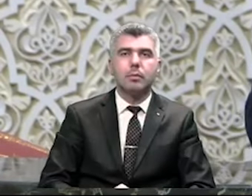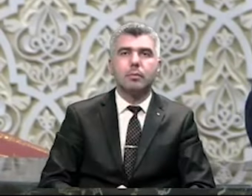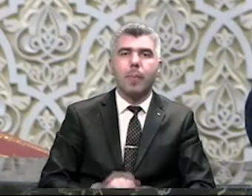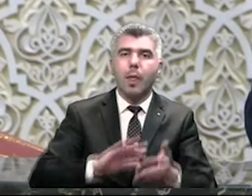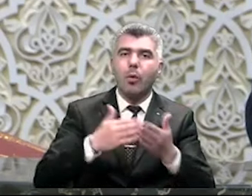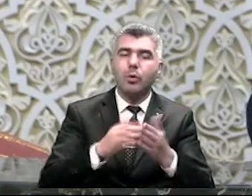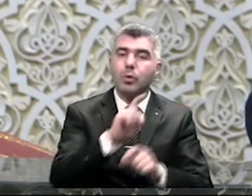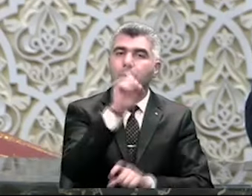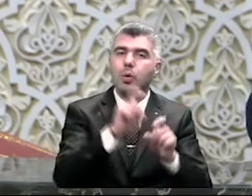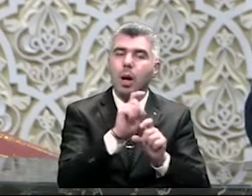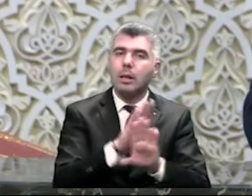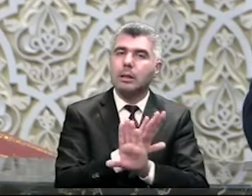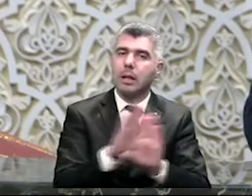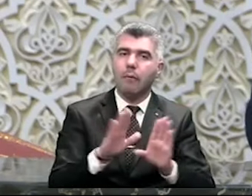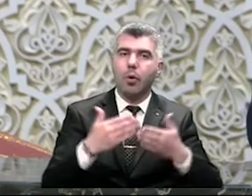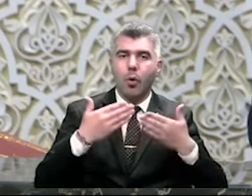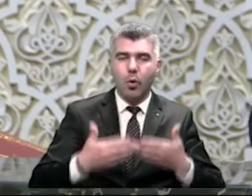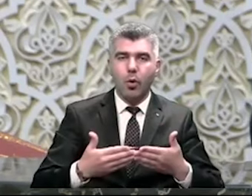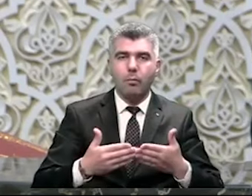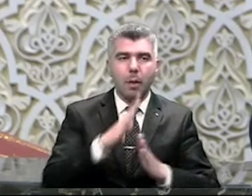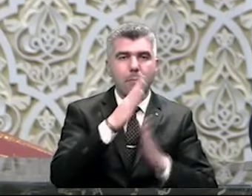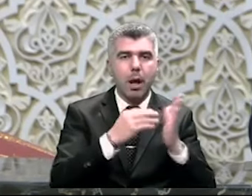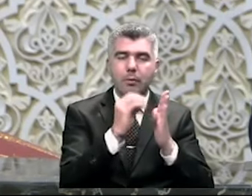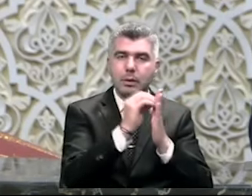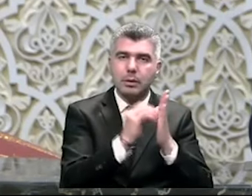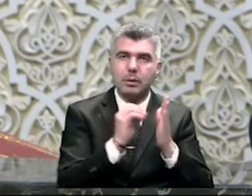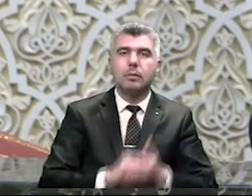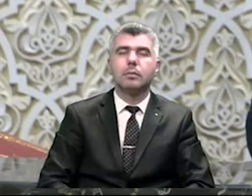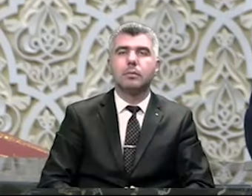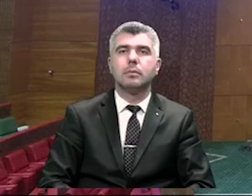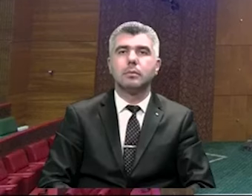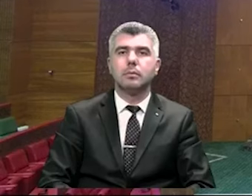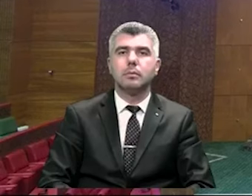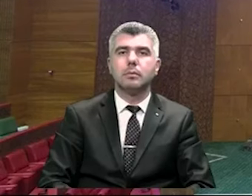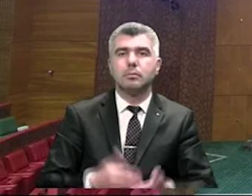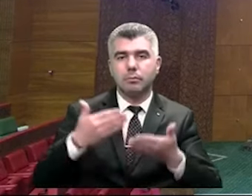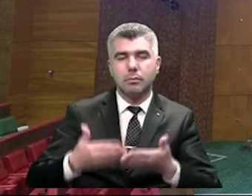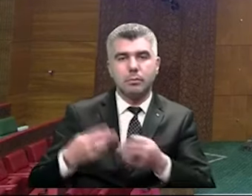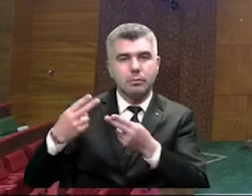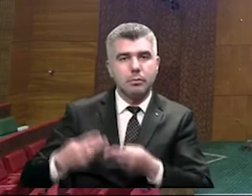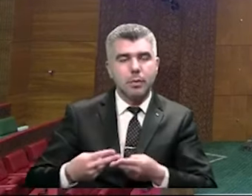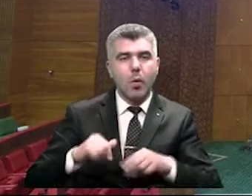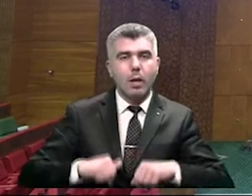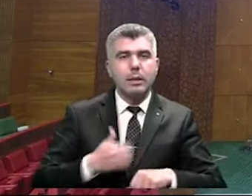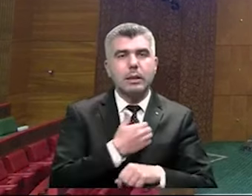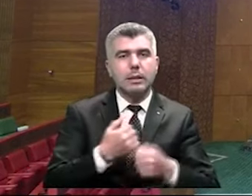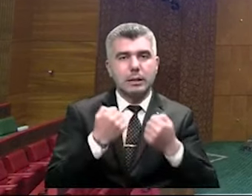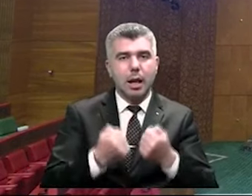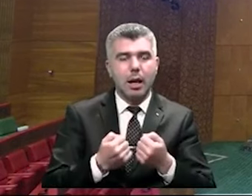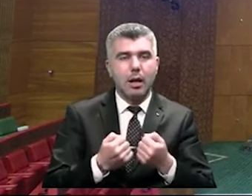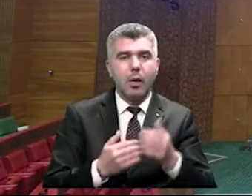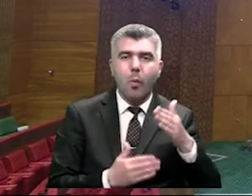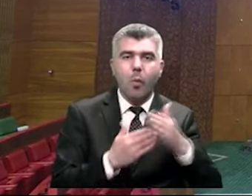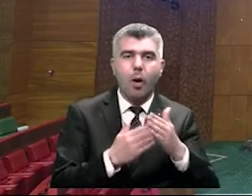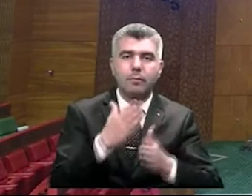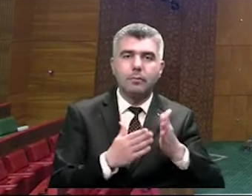تكون جلسه الاسئله الشفهيه اليومين هذا قد استنفذت مطلبها بعد الترحيب بالسيد وزير الصحه والحمايه الاجتماعيه اعلن عن